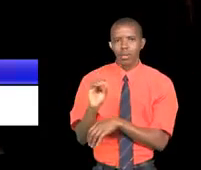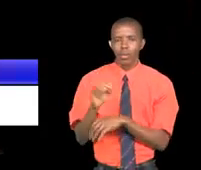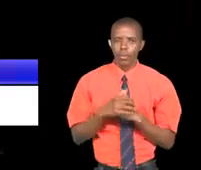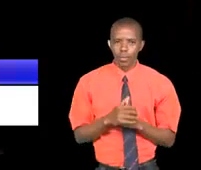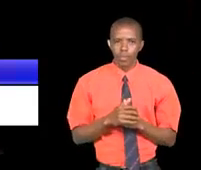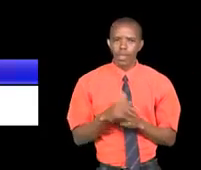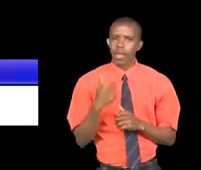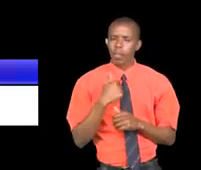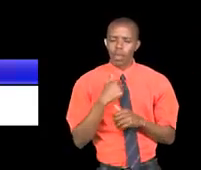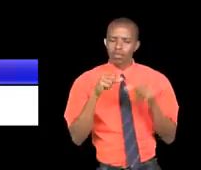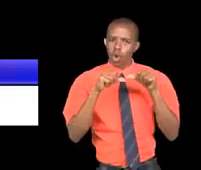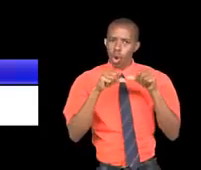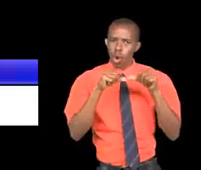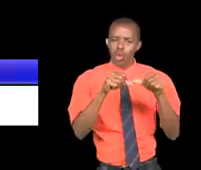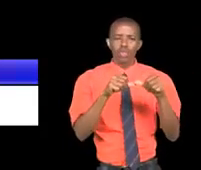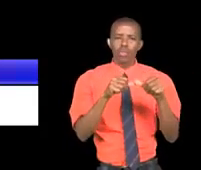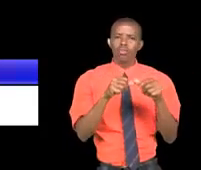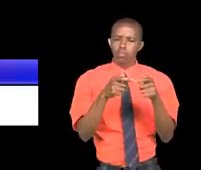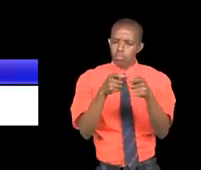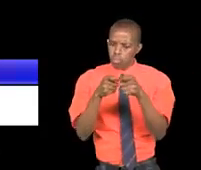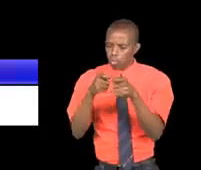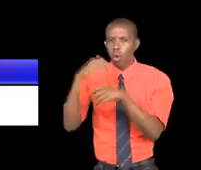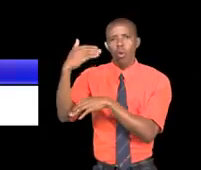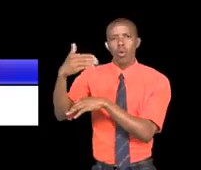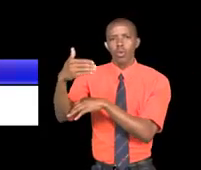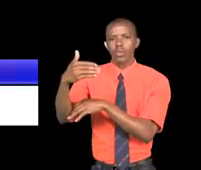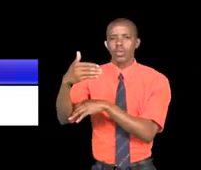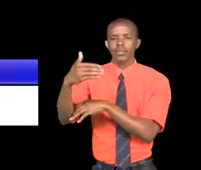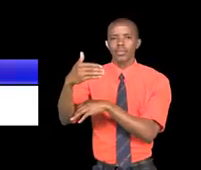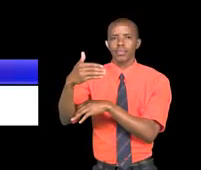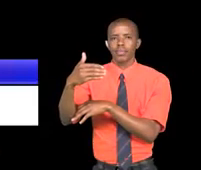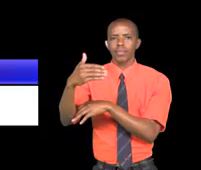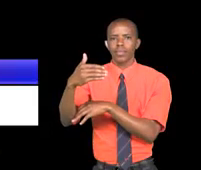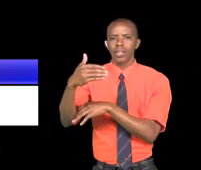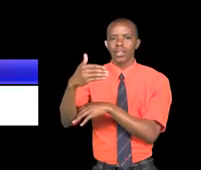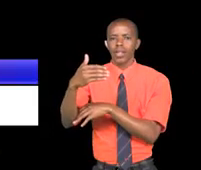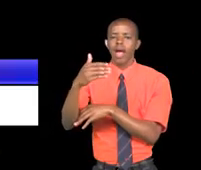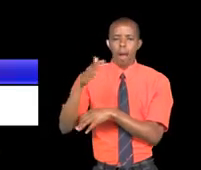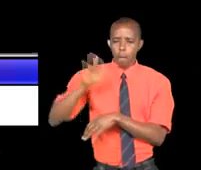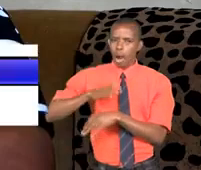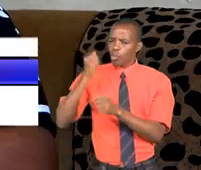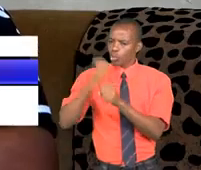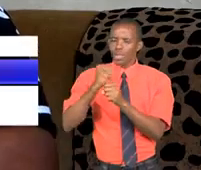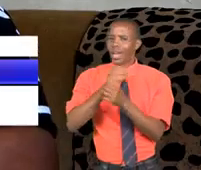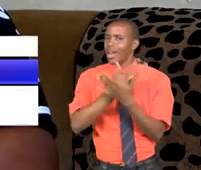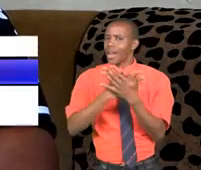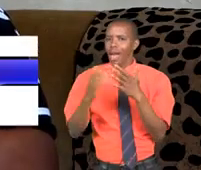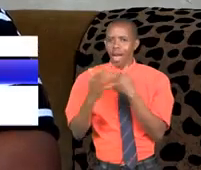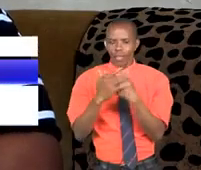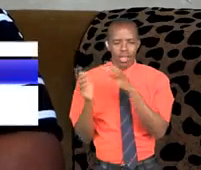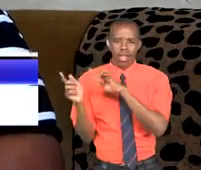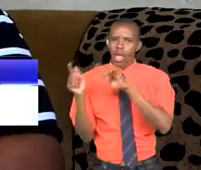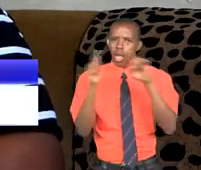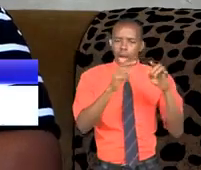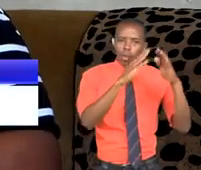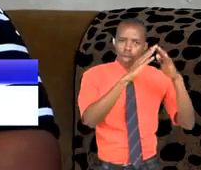Yasema hivyo akaendelea kunishika matiti, akaendelea hivyo, akaendelea, hakuna kitu yenye mama alifanya. Wakakuja wakafika hapa